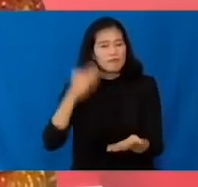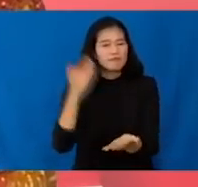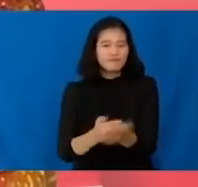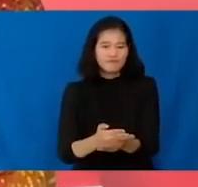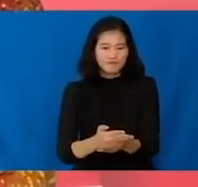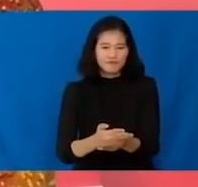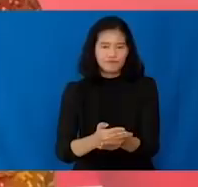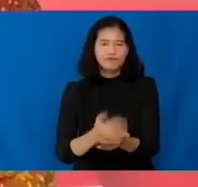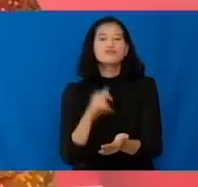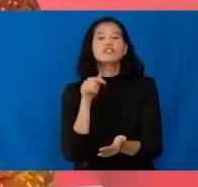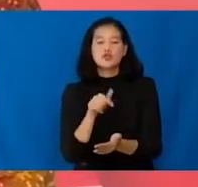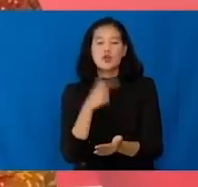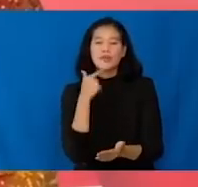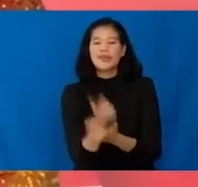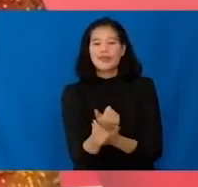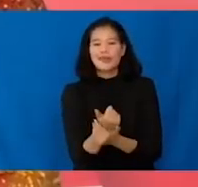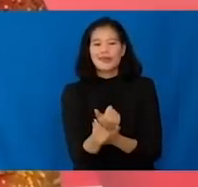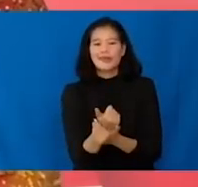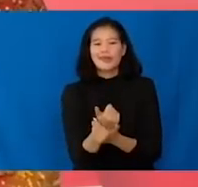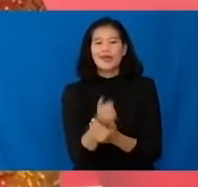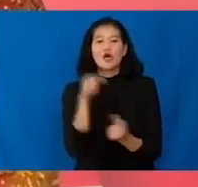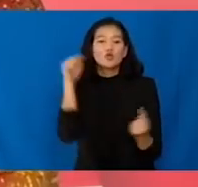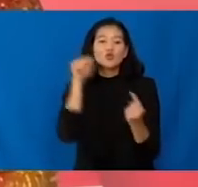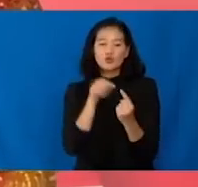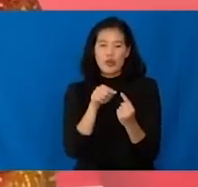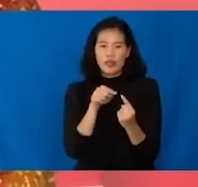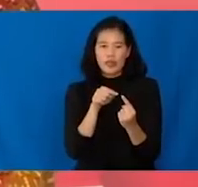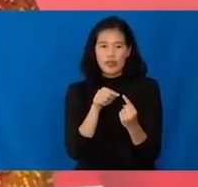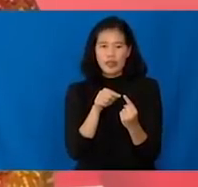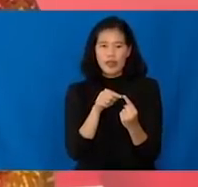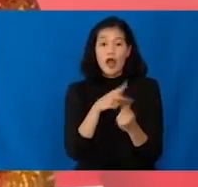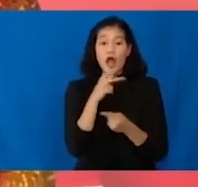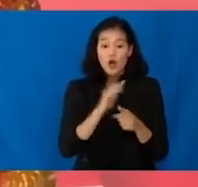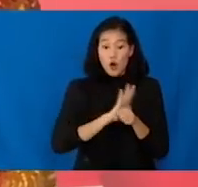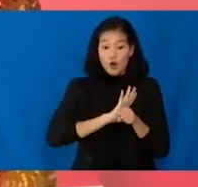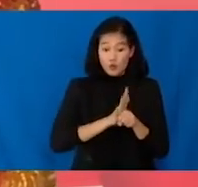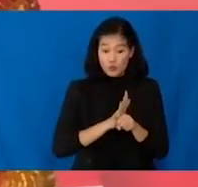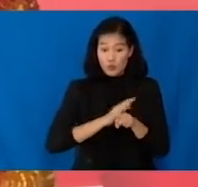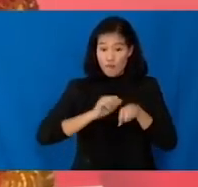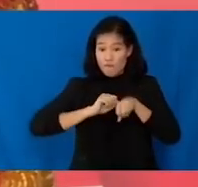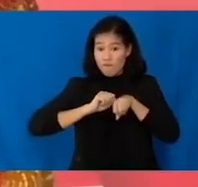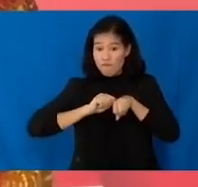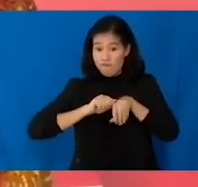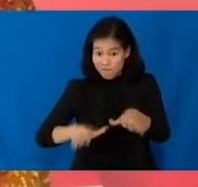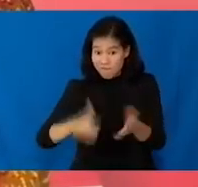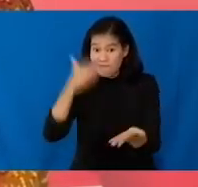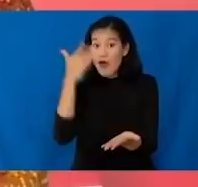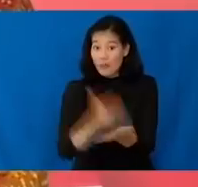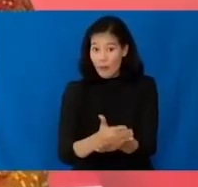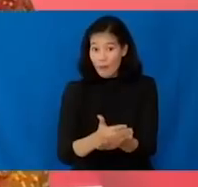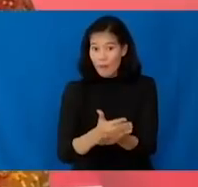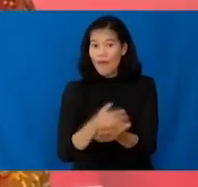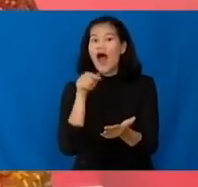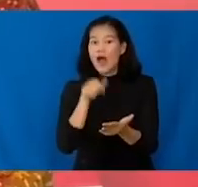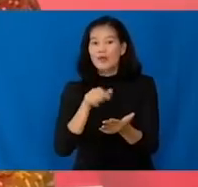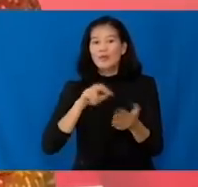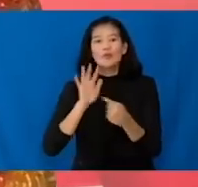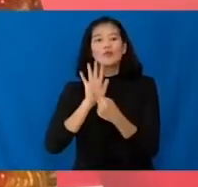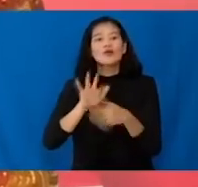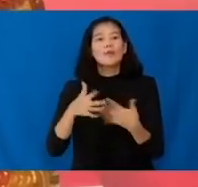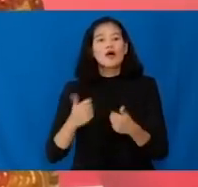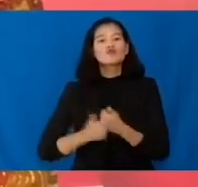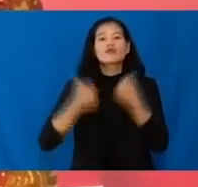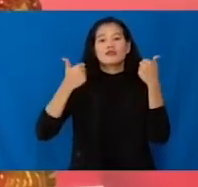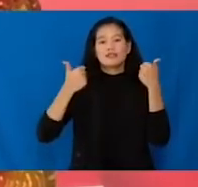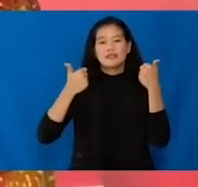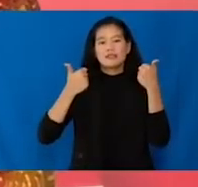dan inilah yang nanti akan menentukan sukses tidaknya kita di dalam kaitan dengan penanggulangan covert 19 ini